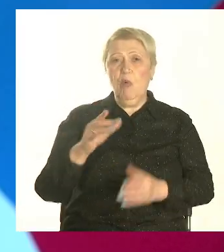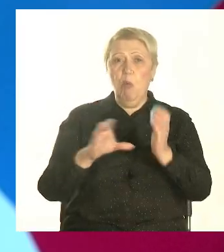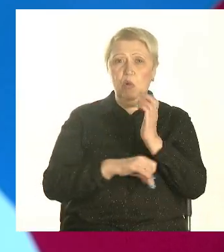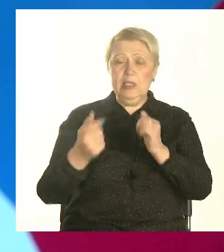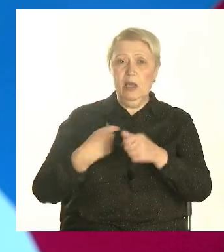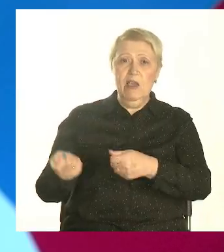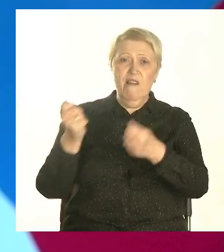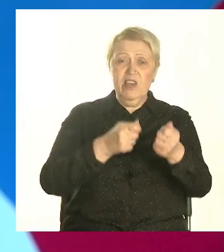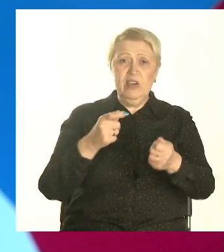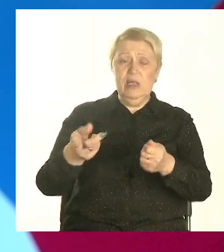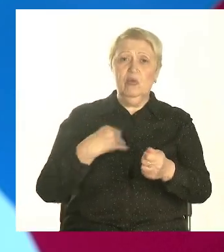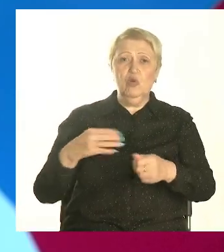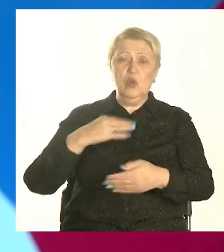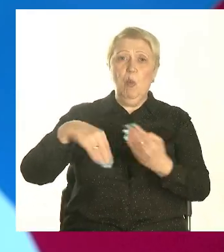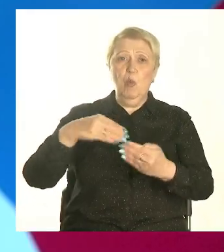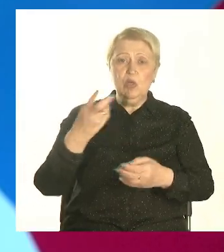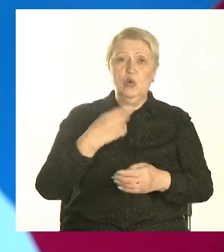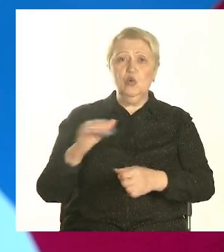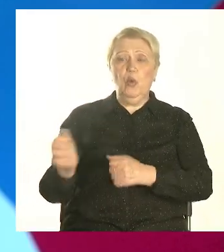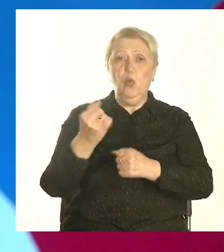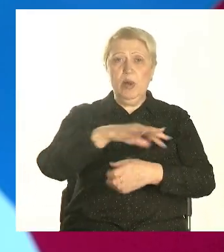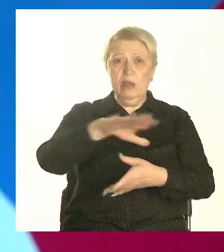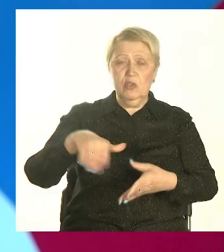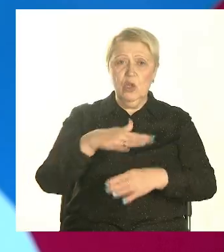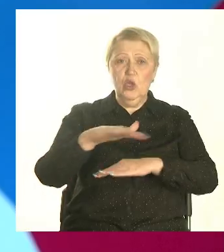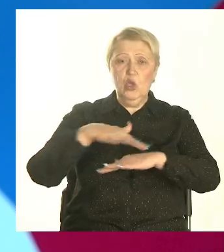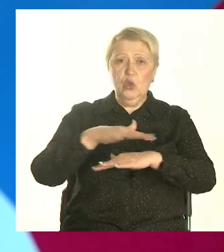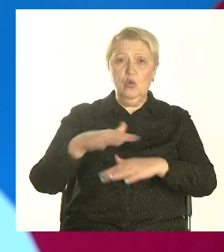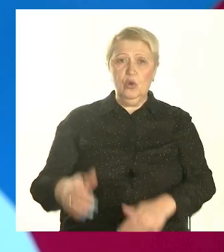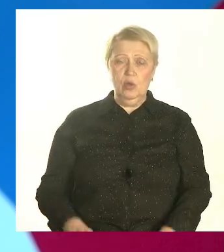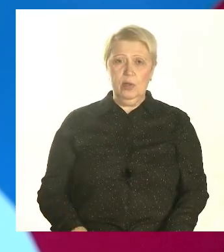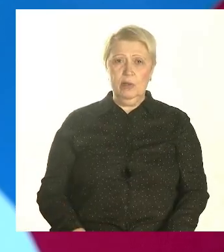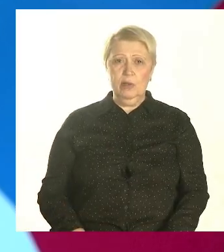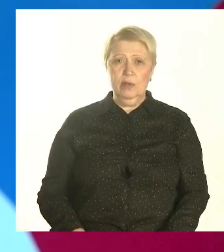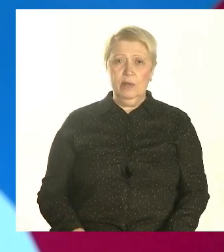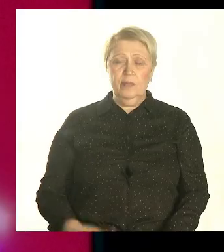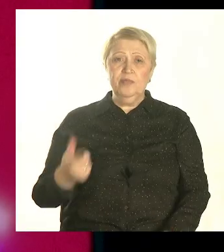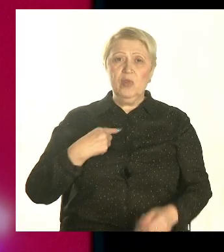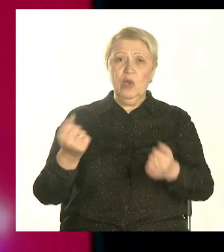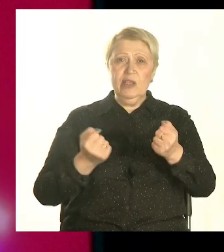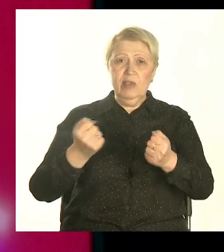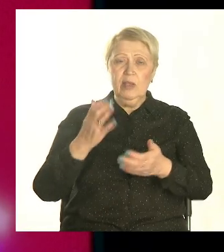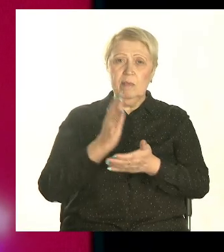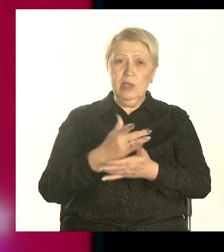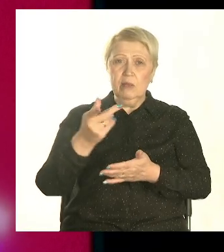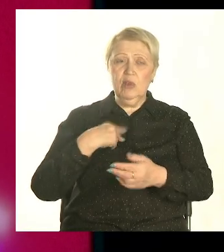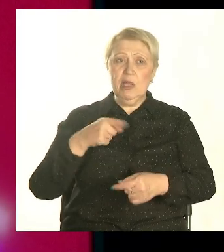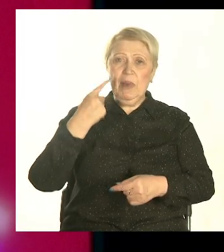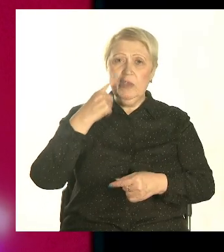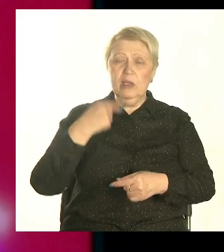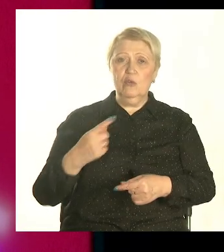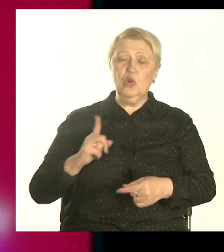водителю, там, машинисту, который это все собирал. С водителем была проведена дополнительная инструкция, где им объяснили, что